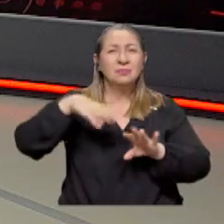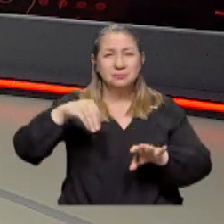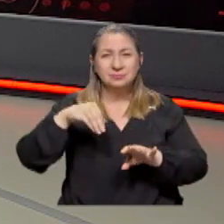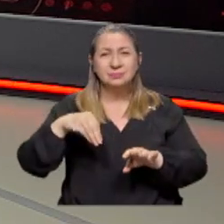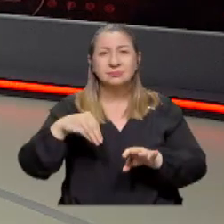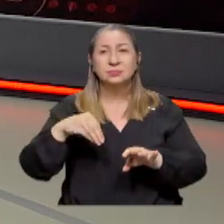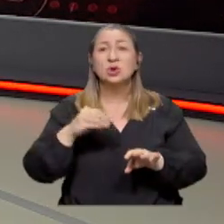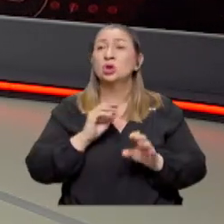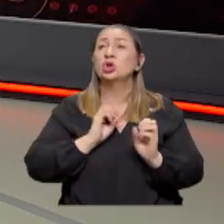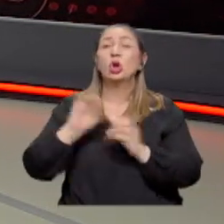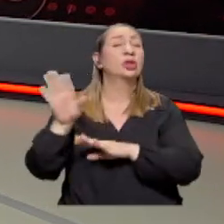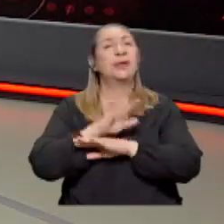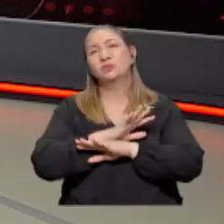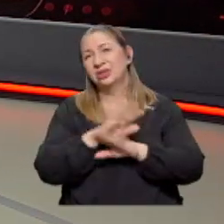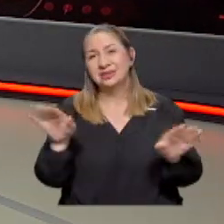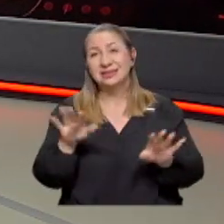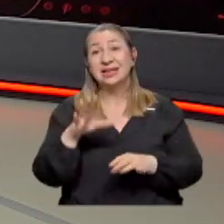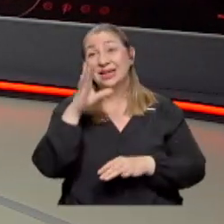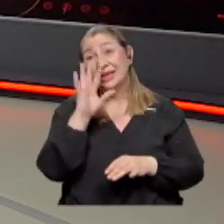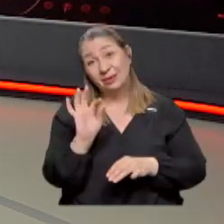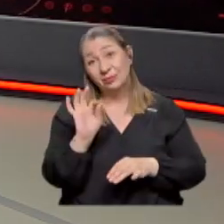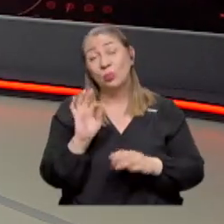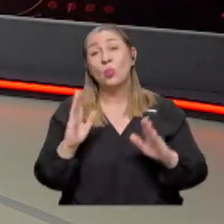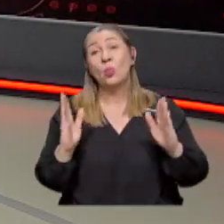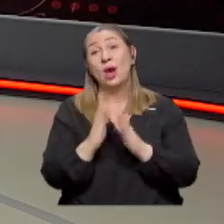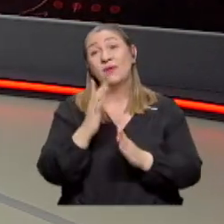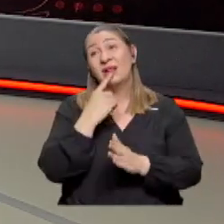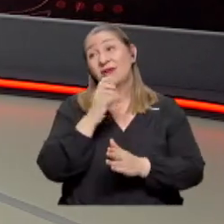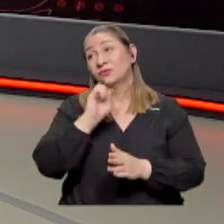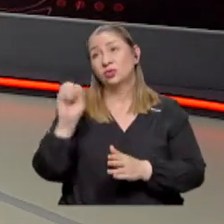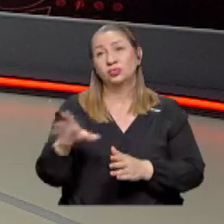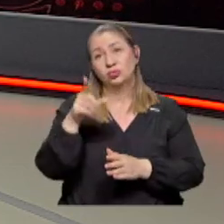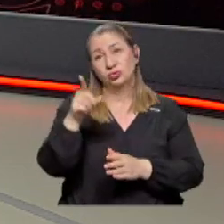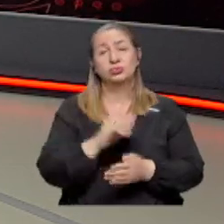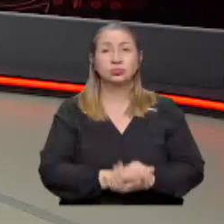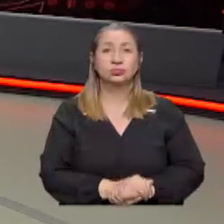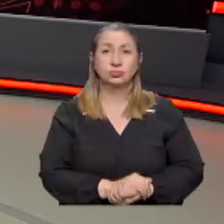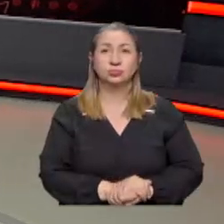kastediyor, gönderemeyeceksiniz. Kim? O da muhalefete söylenmiş bir sözdür.